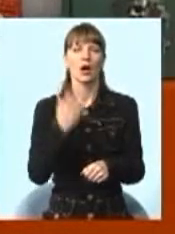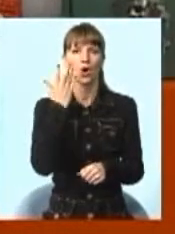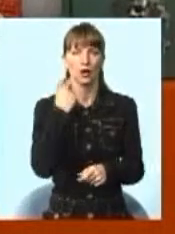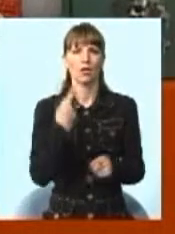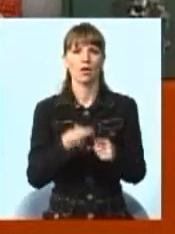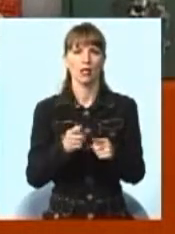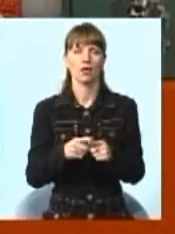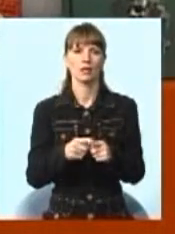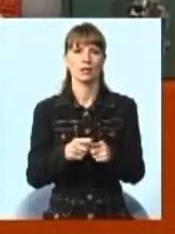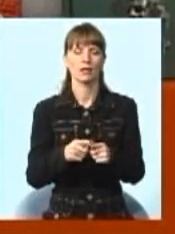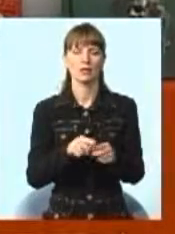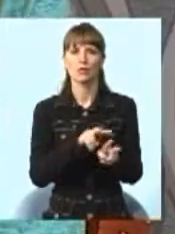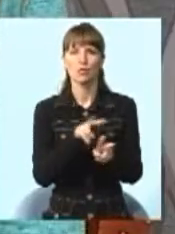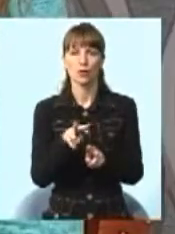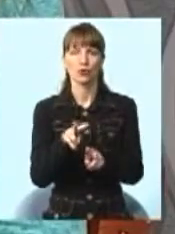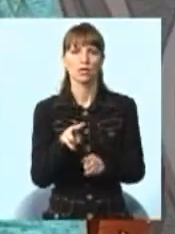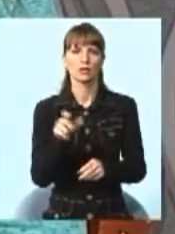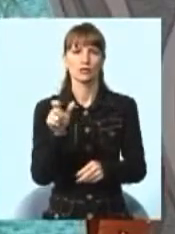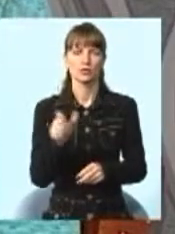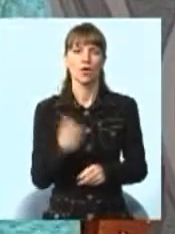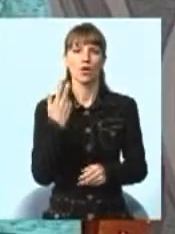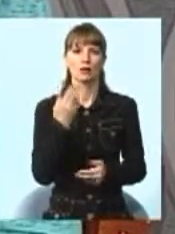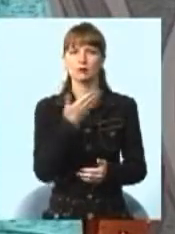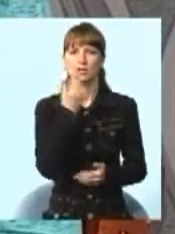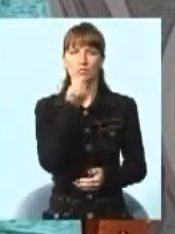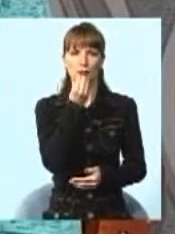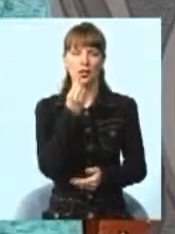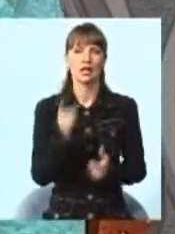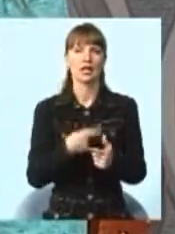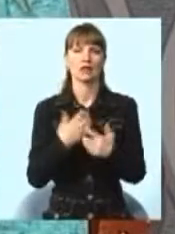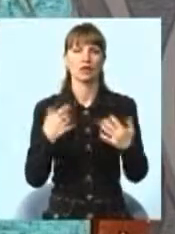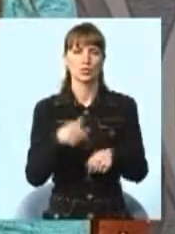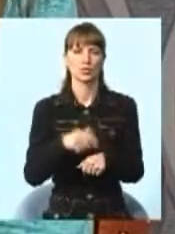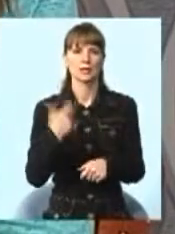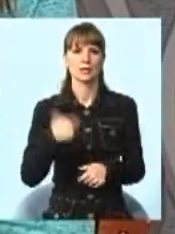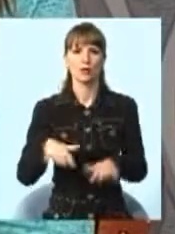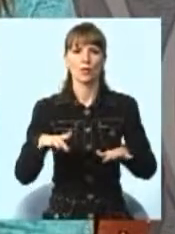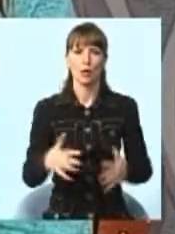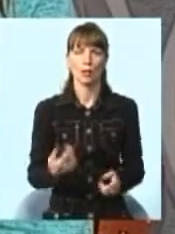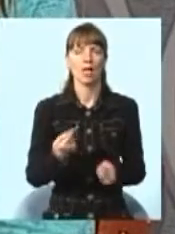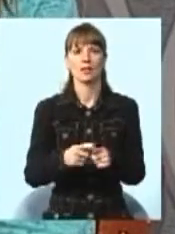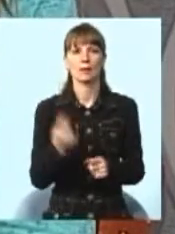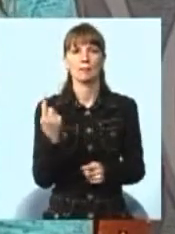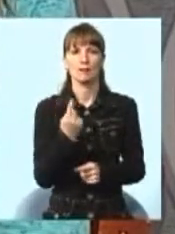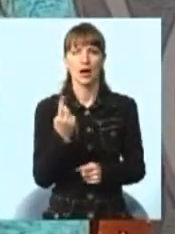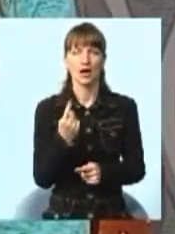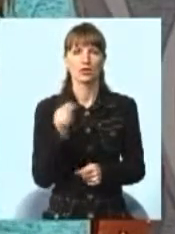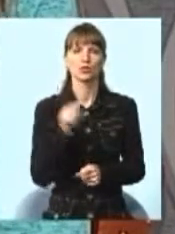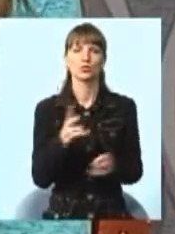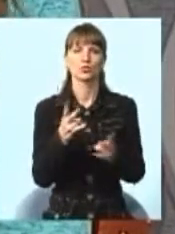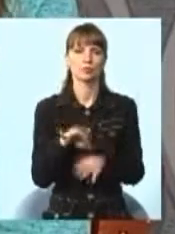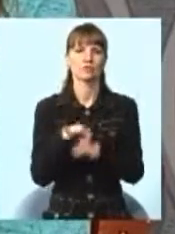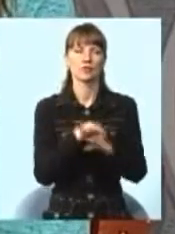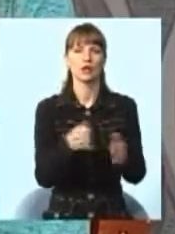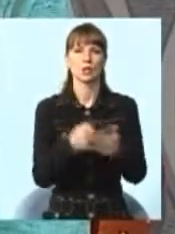регулярно. Так, дійсно. Або зникає апетит, або тваринка дійсно почуває себе втомленою, то це перші симптоми того, що її